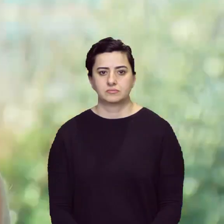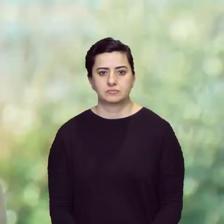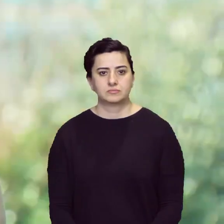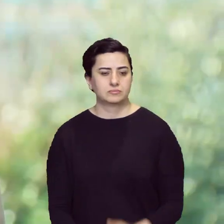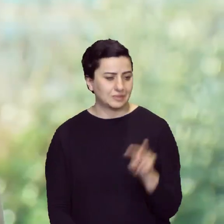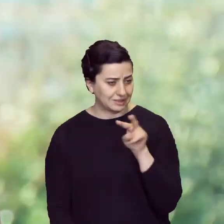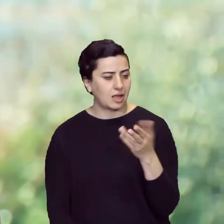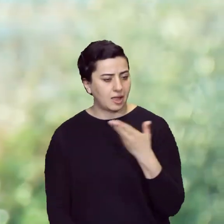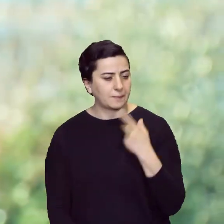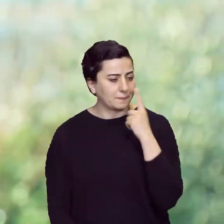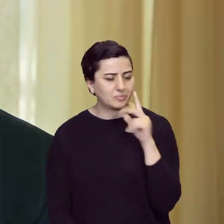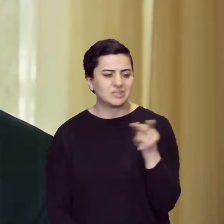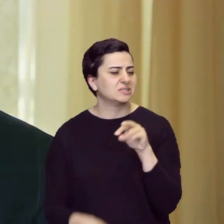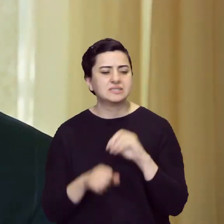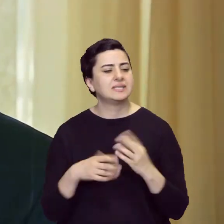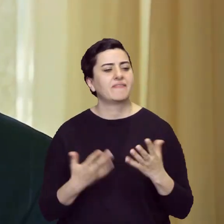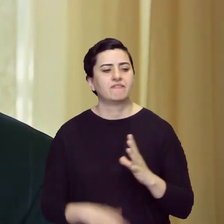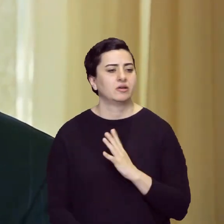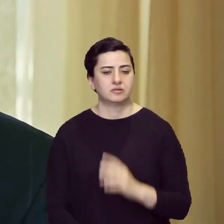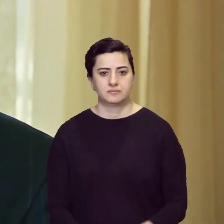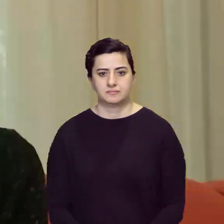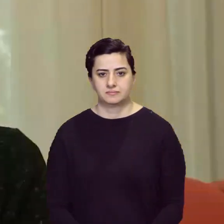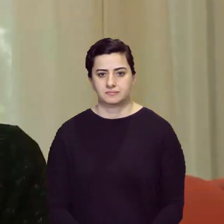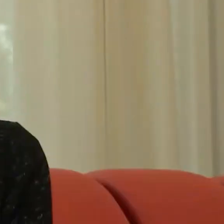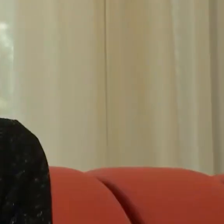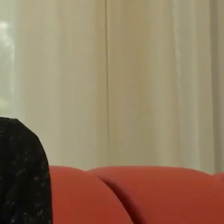Anlatın bakayım. Ne var sizin aranızda?